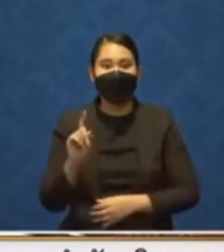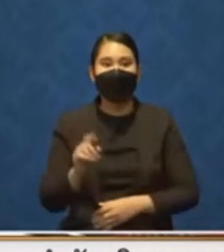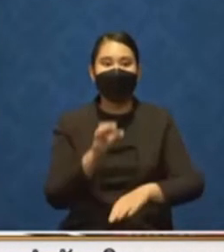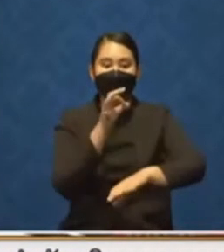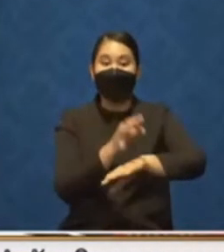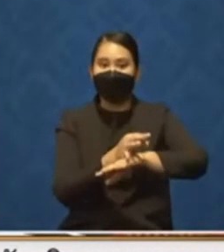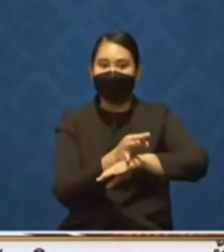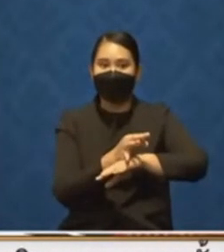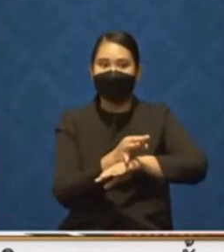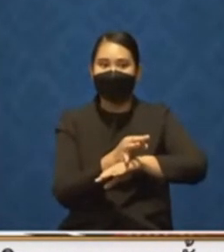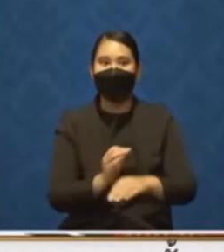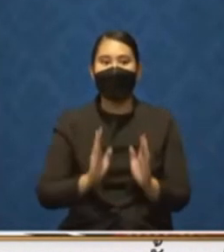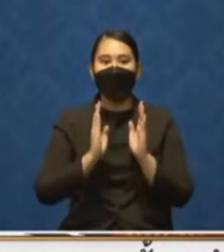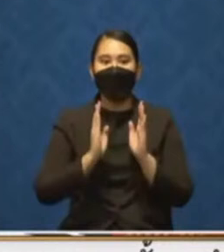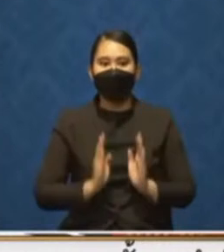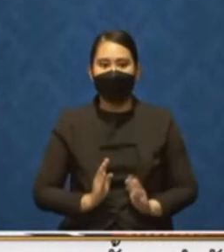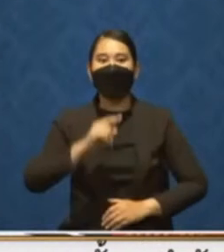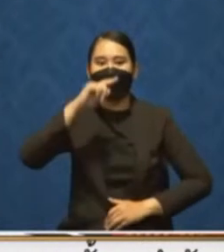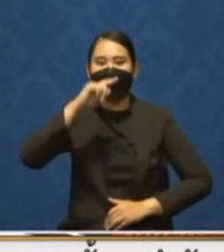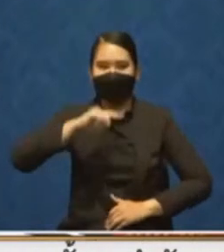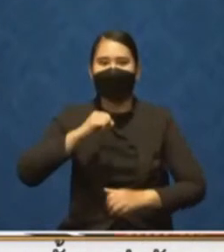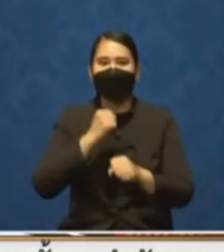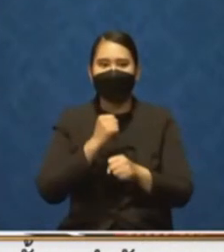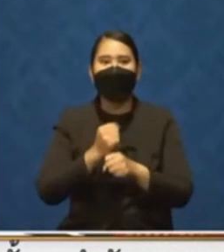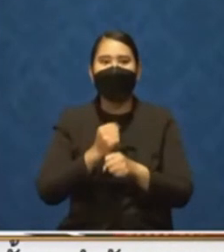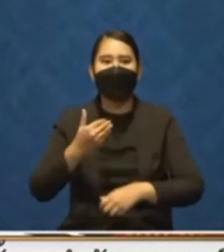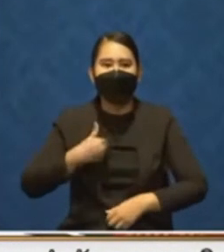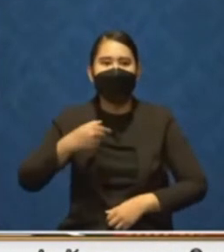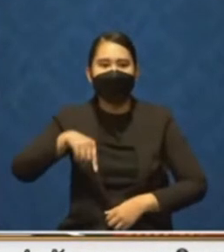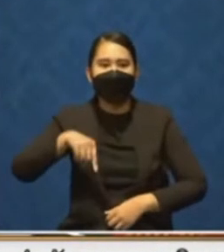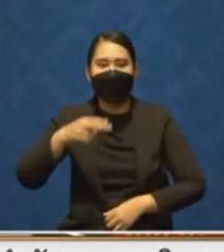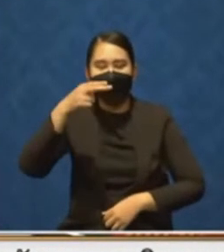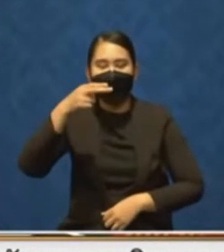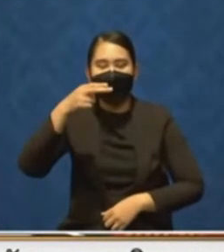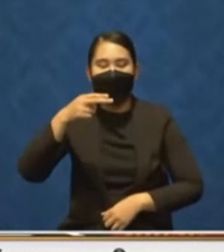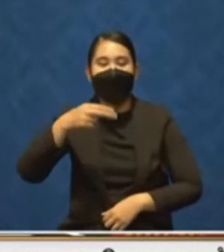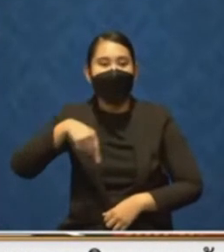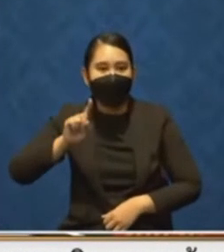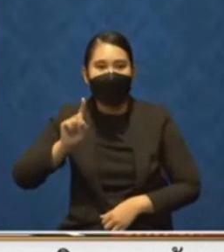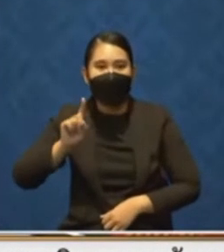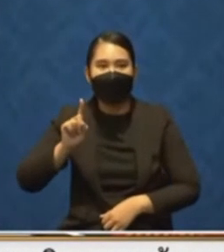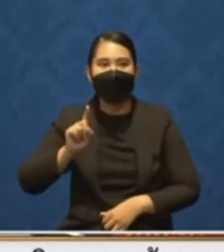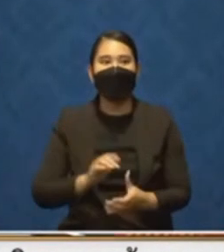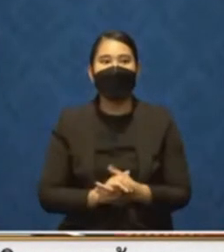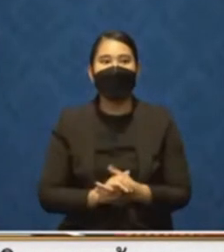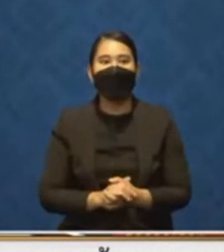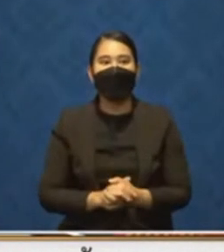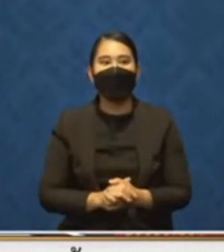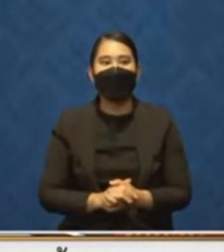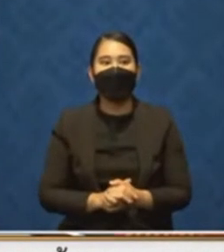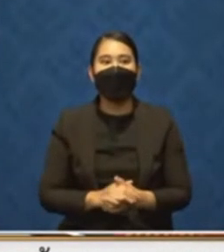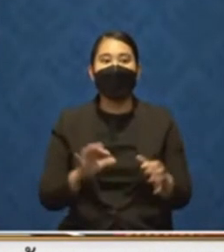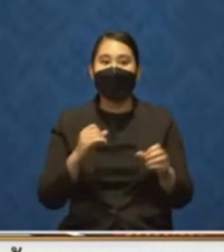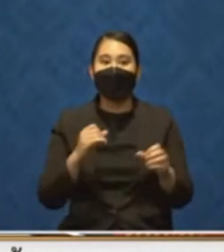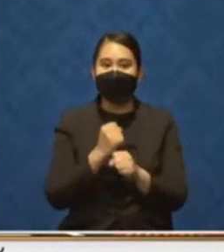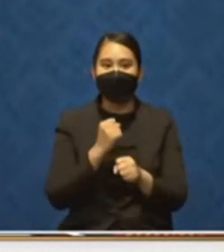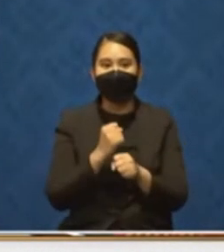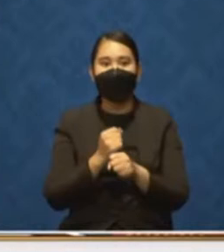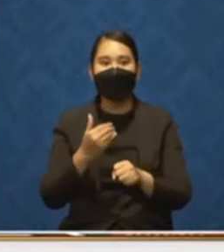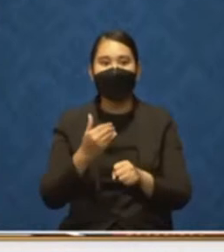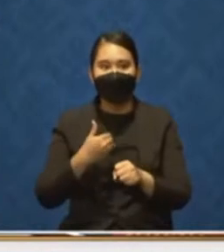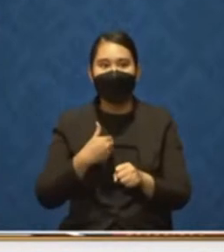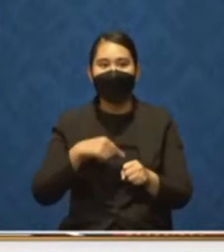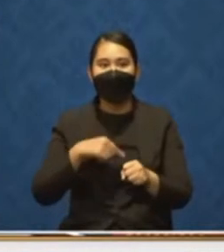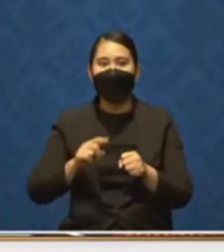นี้นี่คนไทยทำงานเยอะนะครับเราไปที่สวิตเซอร์แลนด์นี้คนไทยที่รักในประชาธิปไตยทำงานอยู่กับแบรนด์ยี่ห้อพวกนี้เยอะไปที่ไหนก็